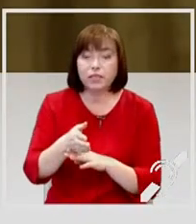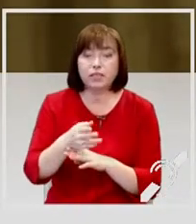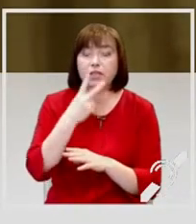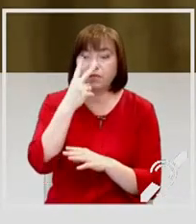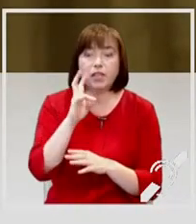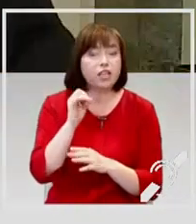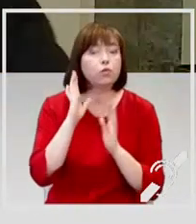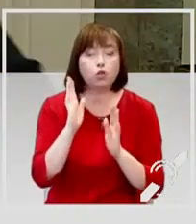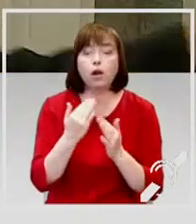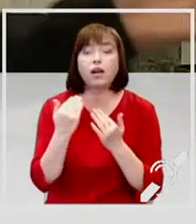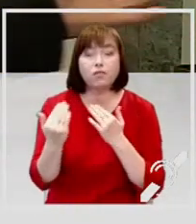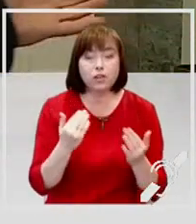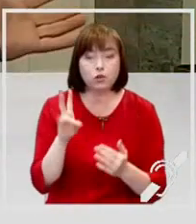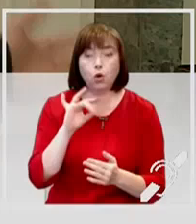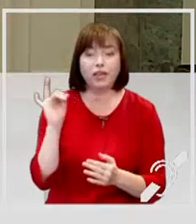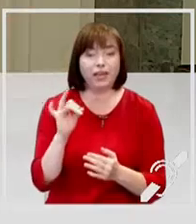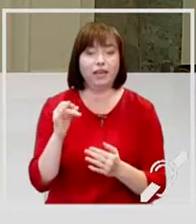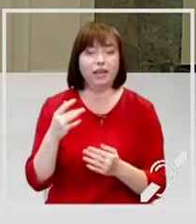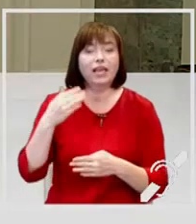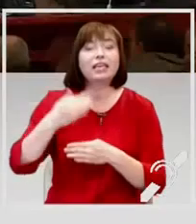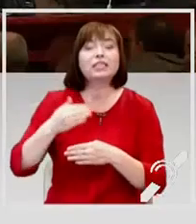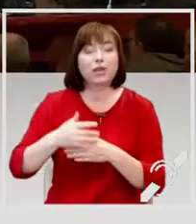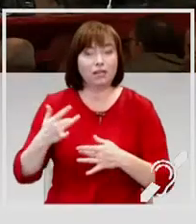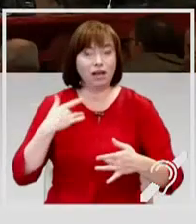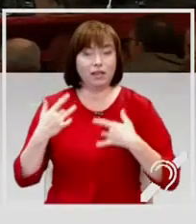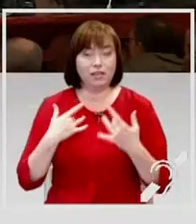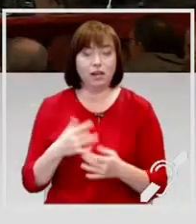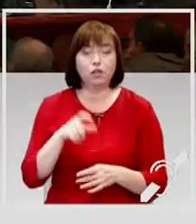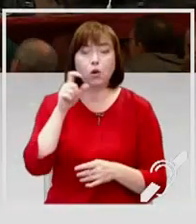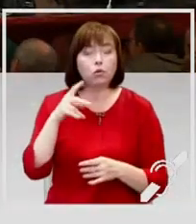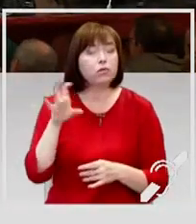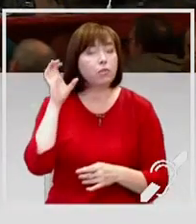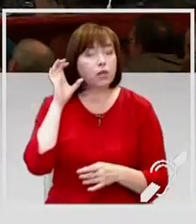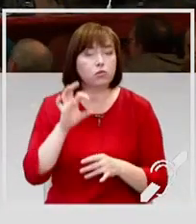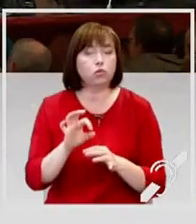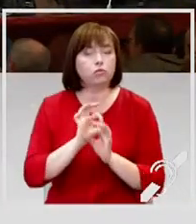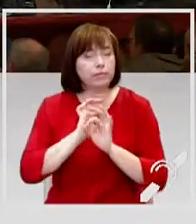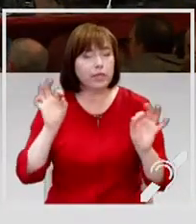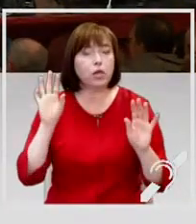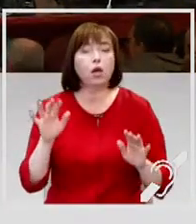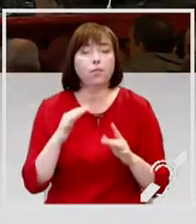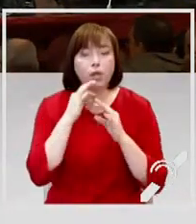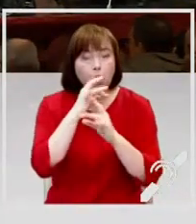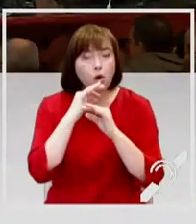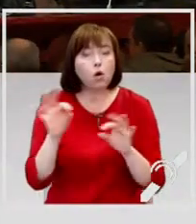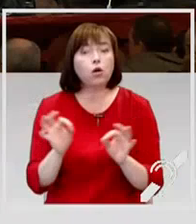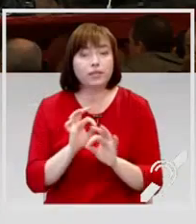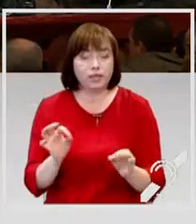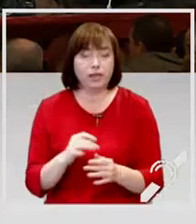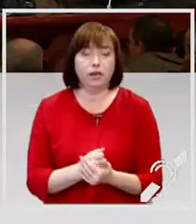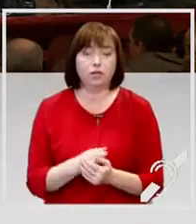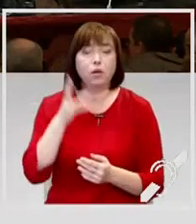o expoziție de artă cât și un spectacol de teatru. Publicul s-a delectat și cu un concert susținut de Teatrul